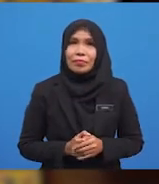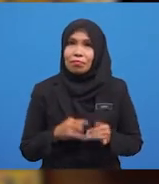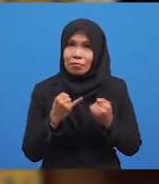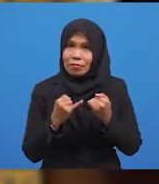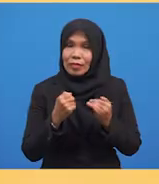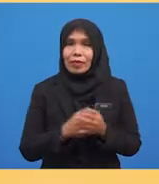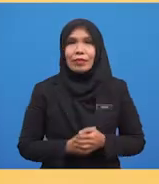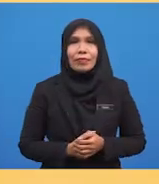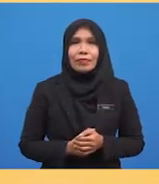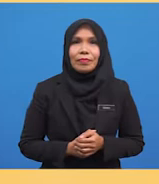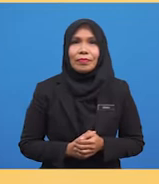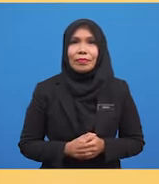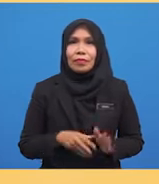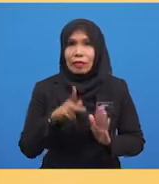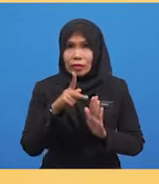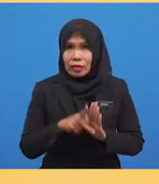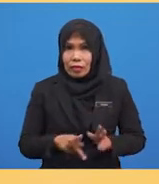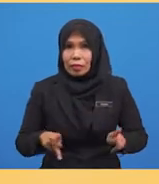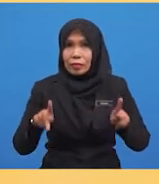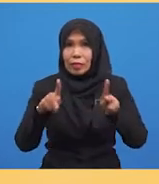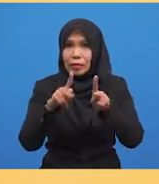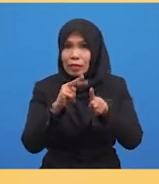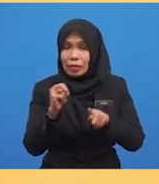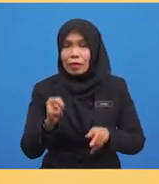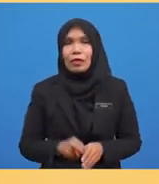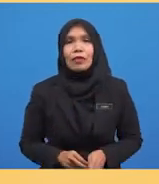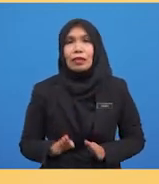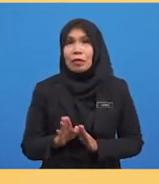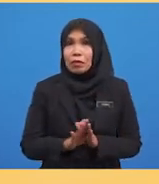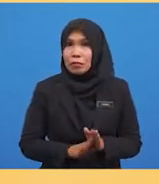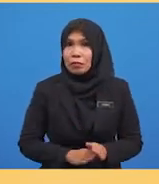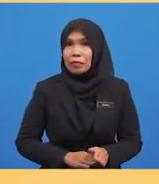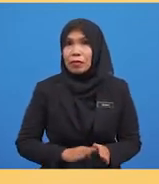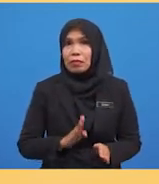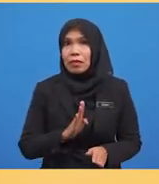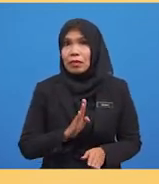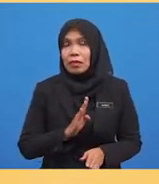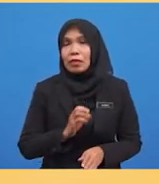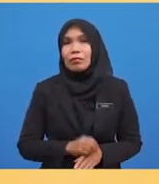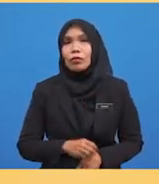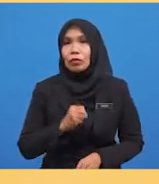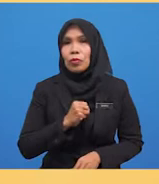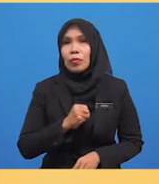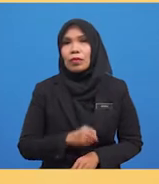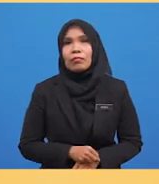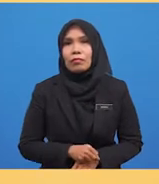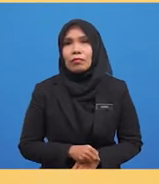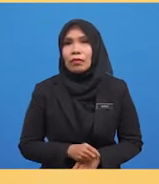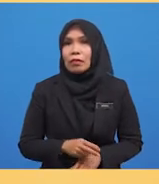terakhir, iaitu kepentingan beradab sopan dan tertib ketika menjamu